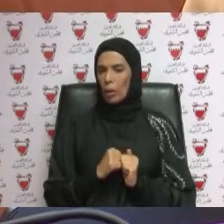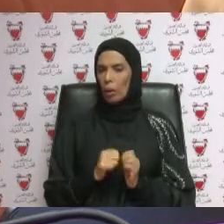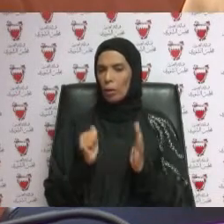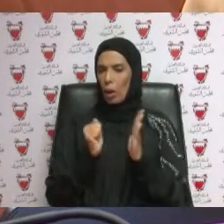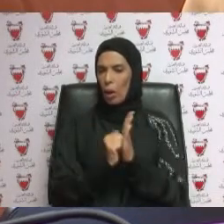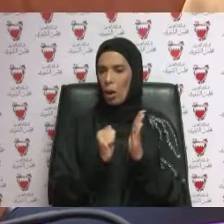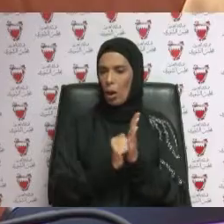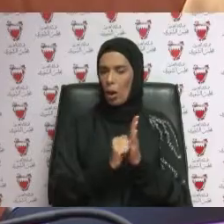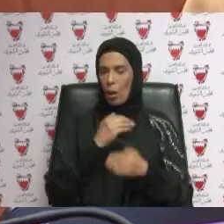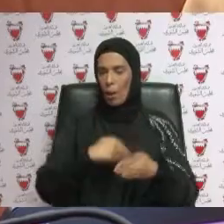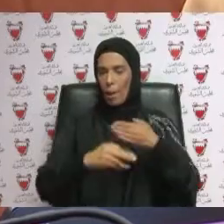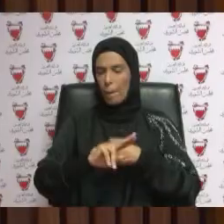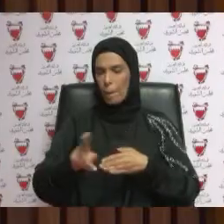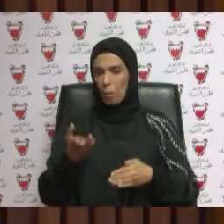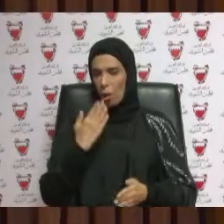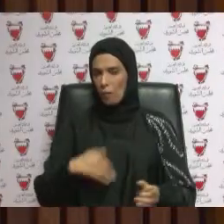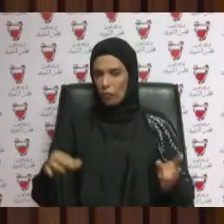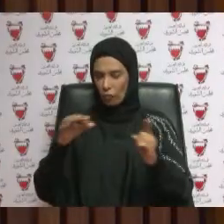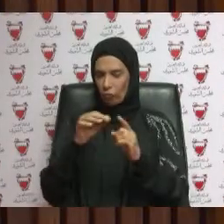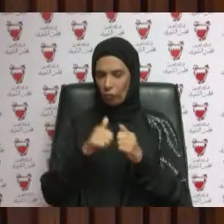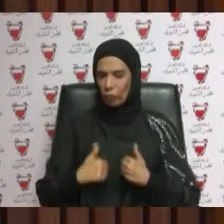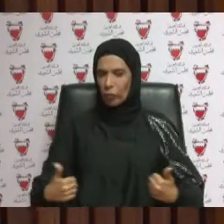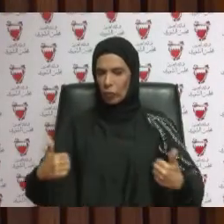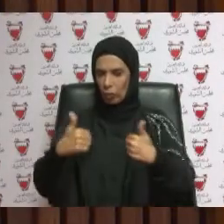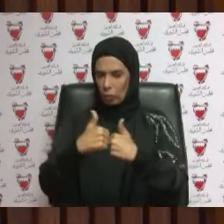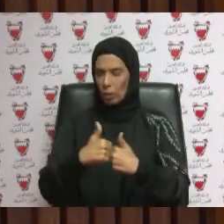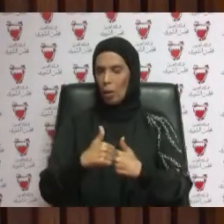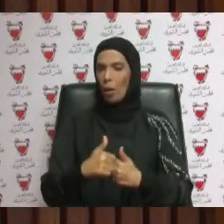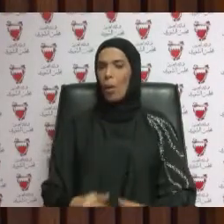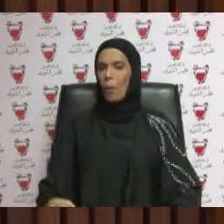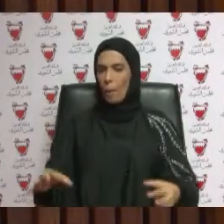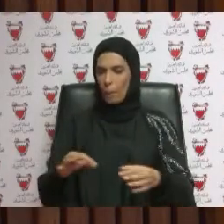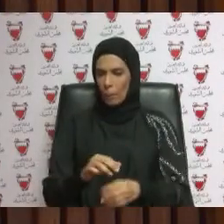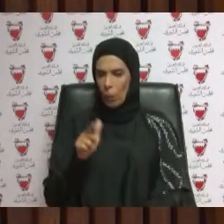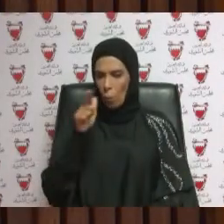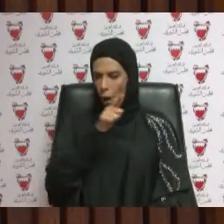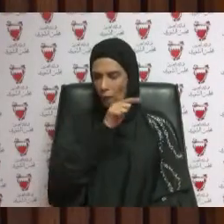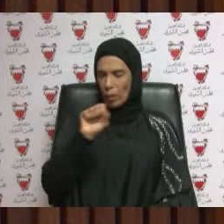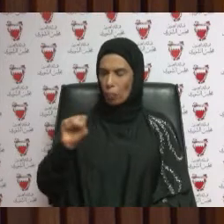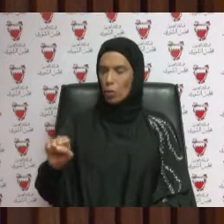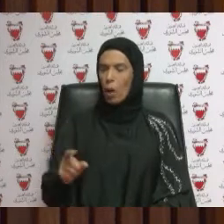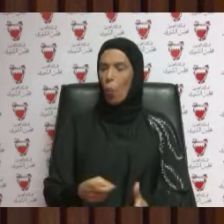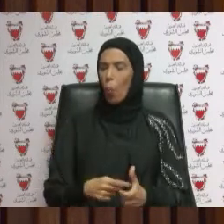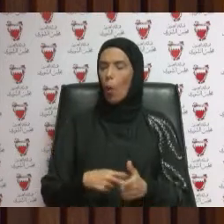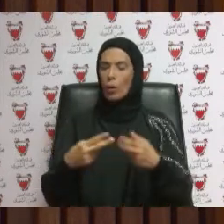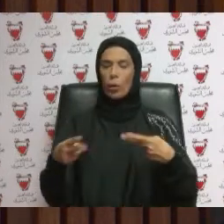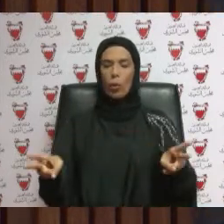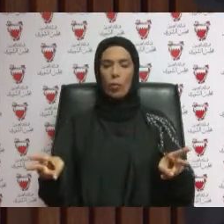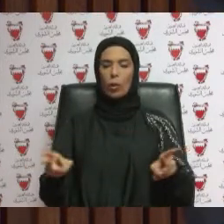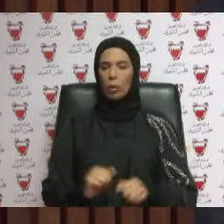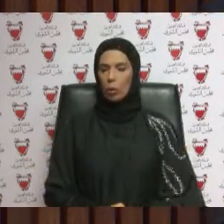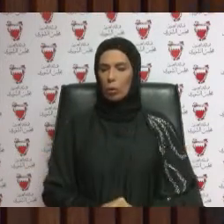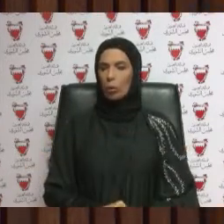سكنية لغير غرض السكن العائلي إلا بموافقة المحافظ المختص. ح، لا يجوز